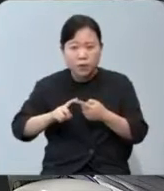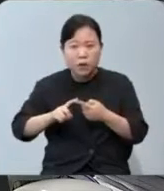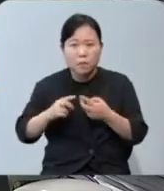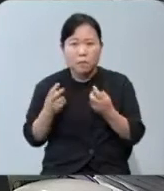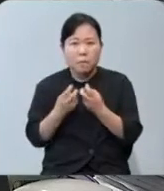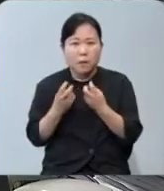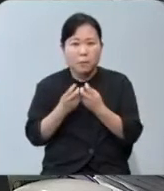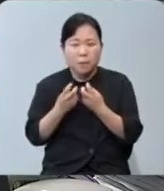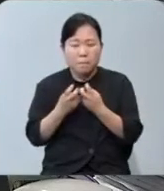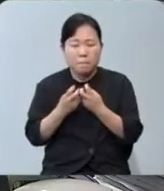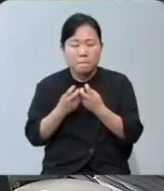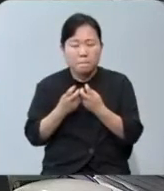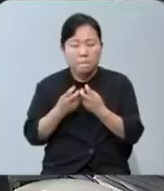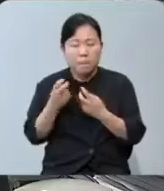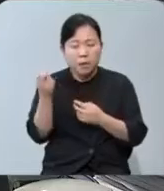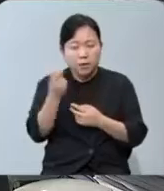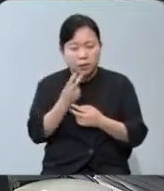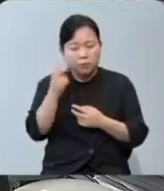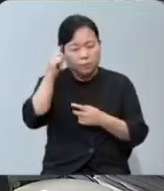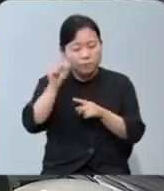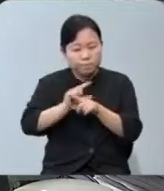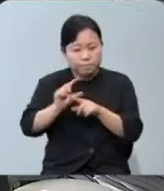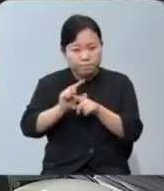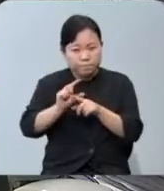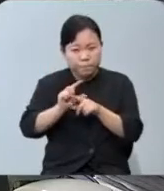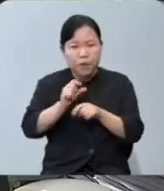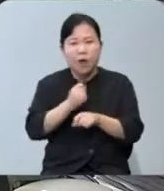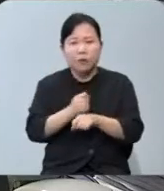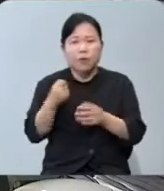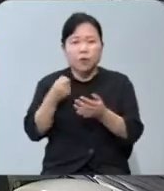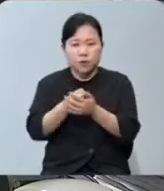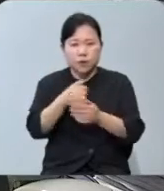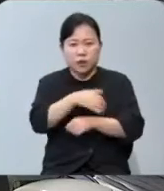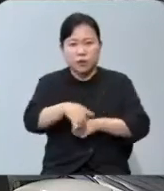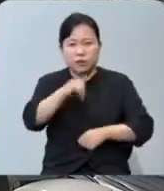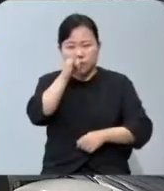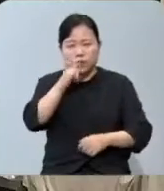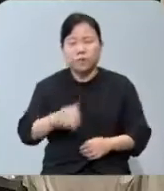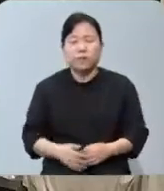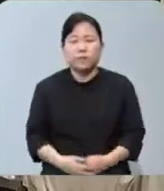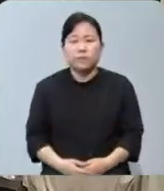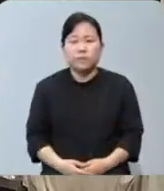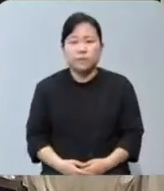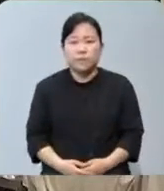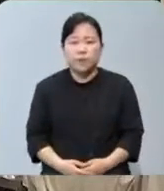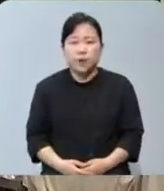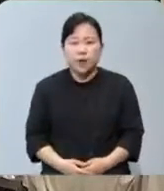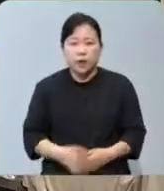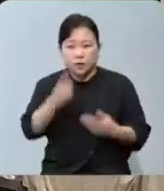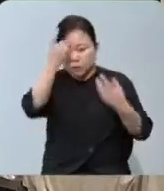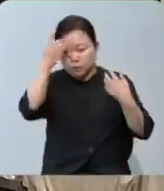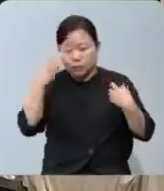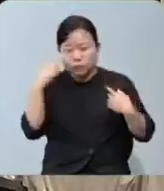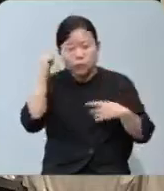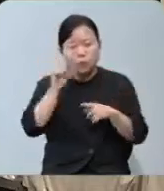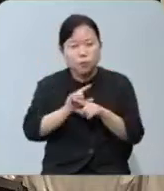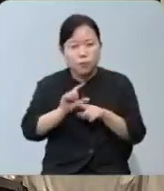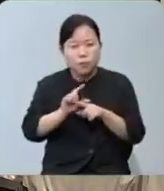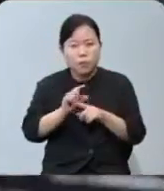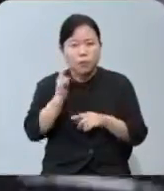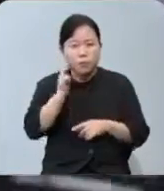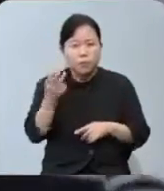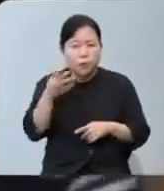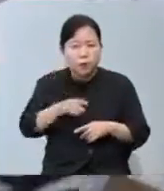심도있게 고민하고 결정 하도록 그렇다고 봅니다 방역당국 의 고민이 깊어지는 가운데